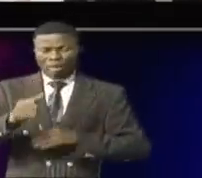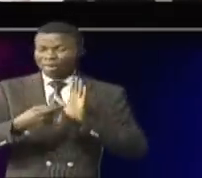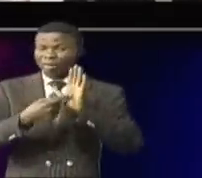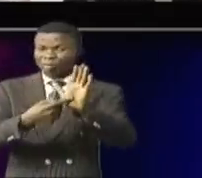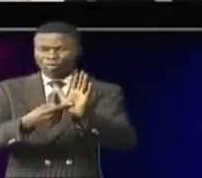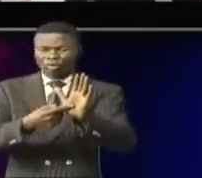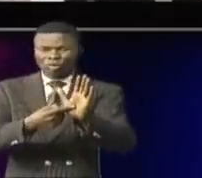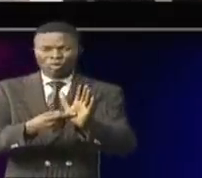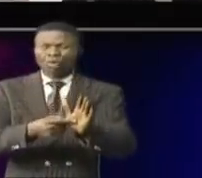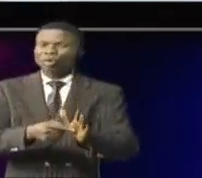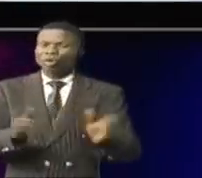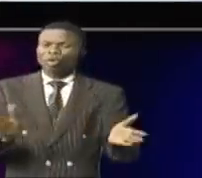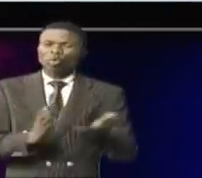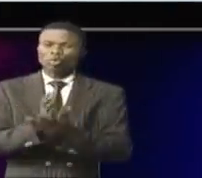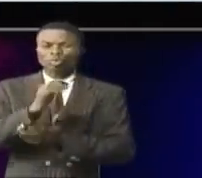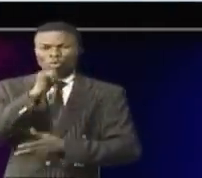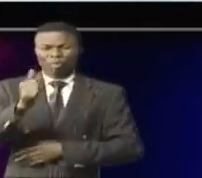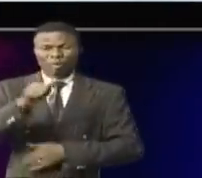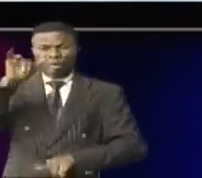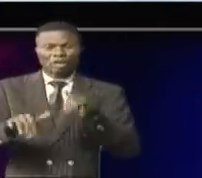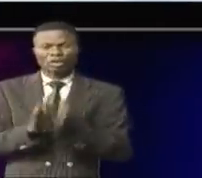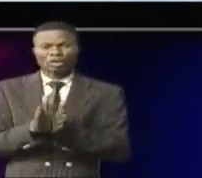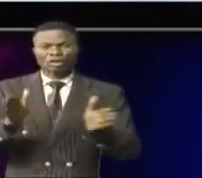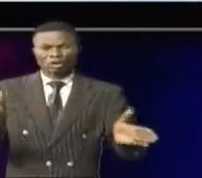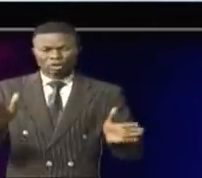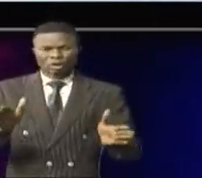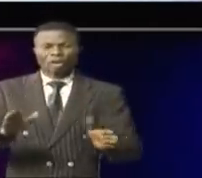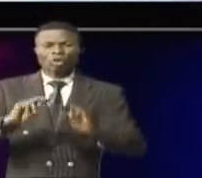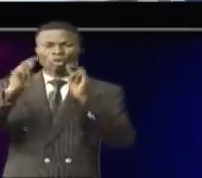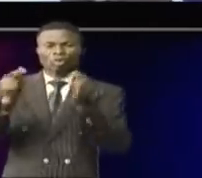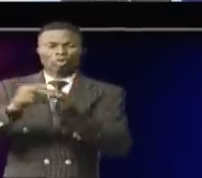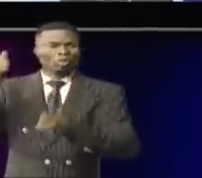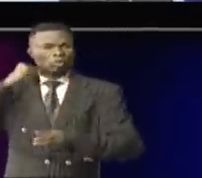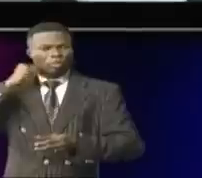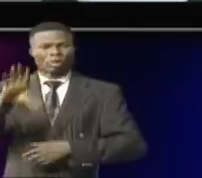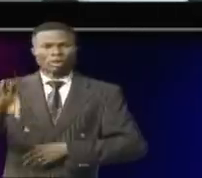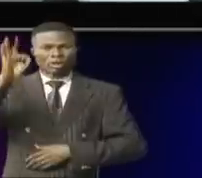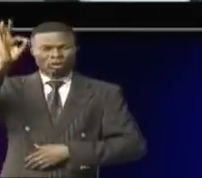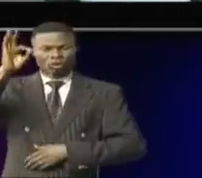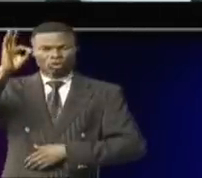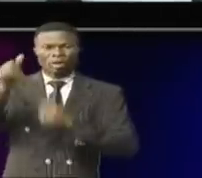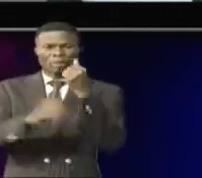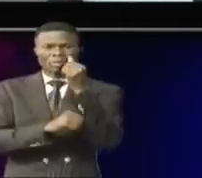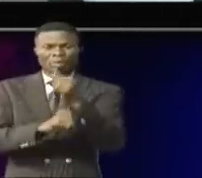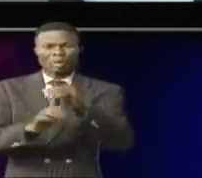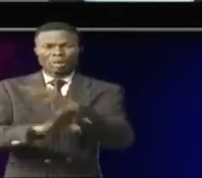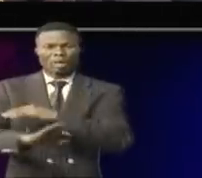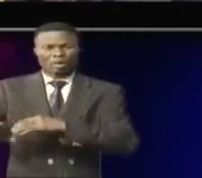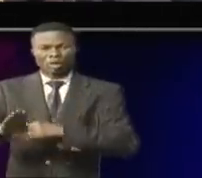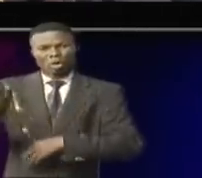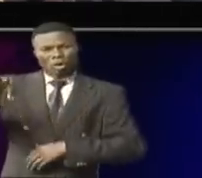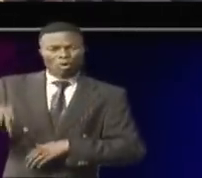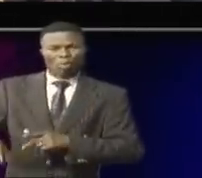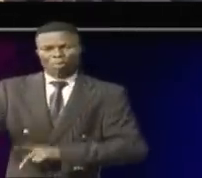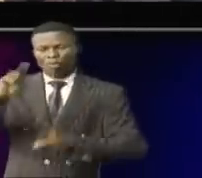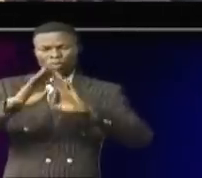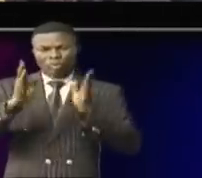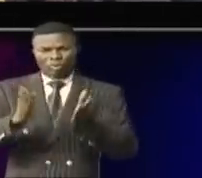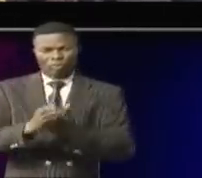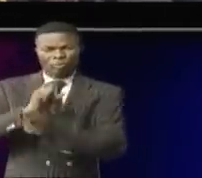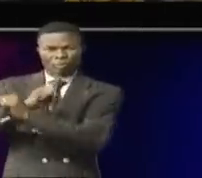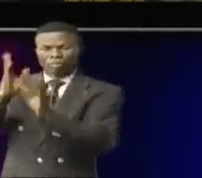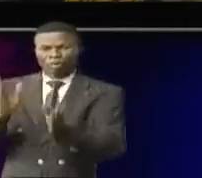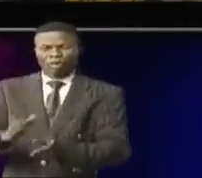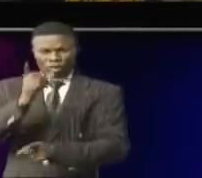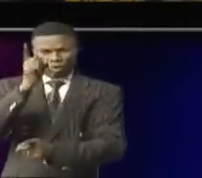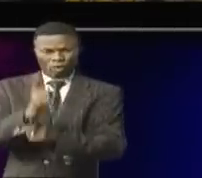de non motivé. Son secrétaire général salue les dernières nominations au profit des agents publics. Ce syndicat dit être